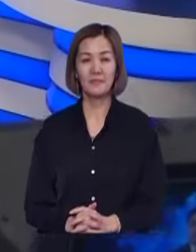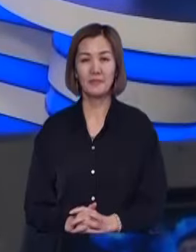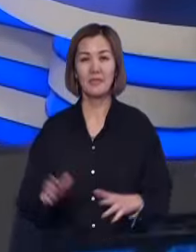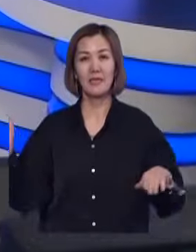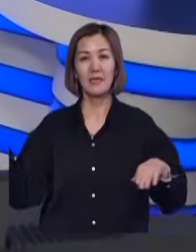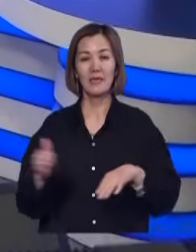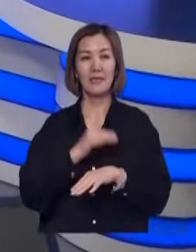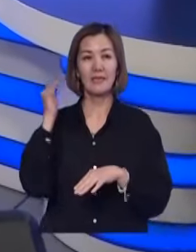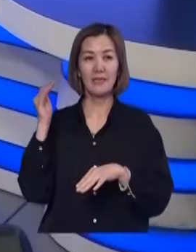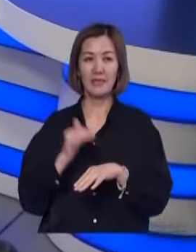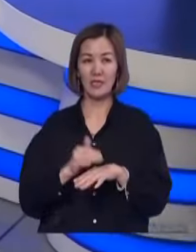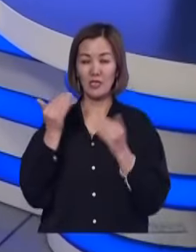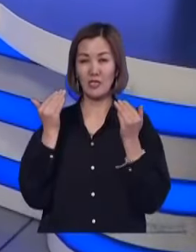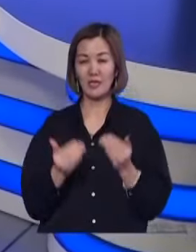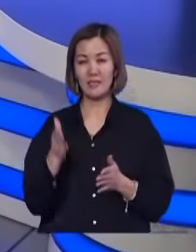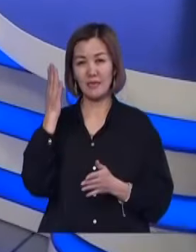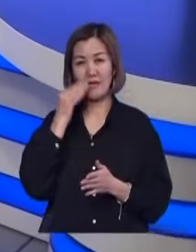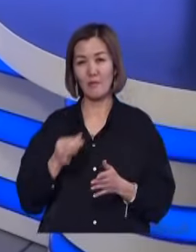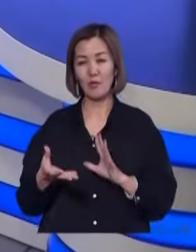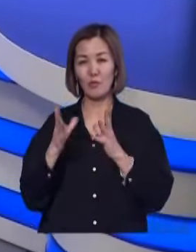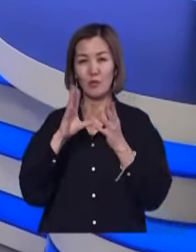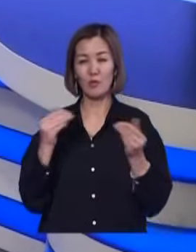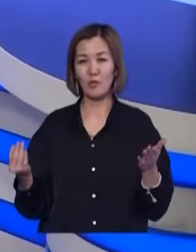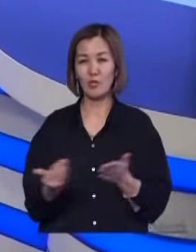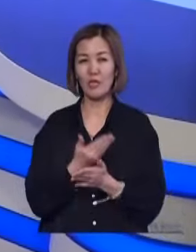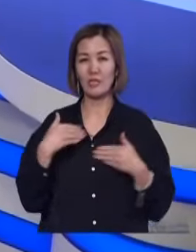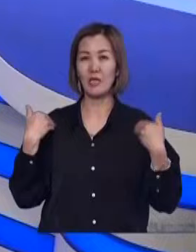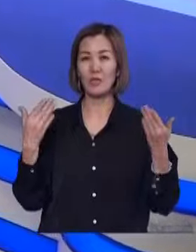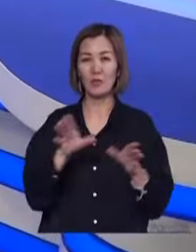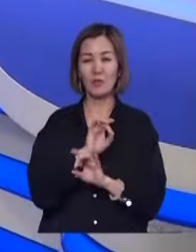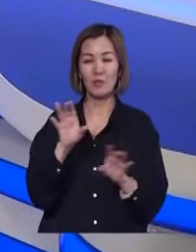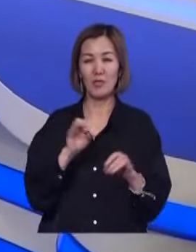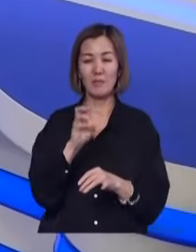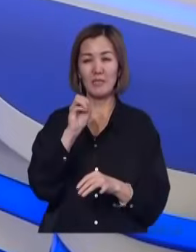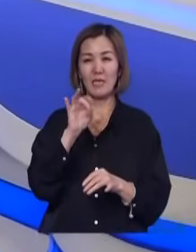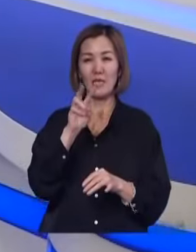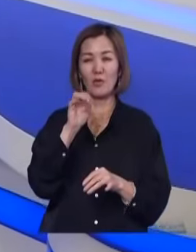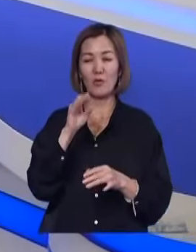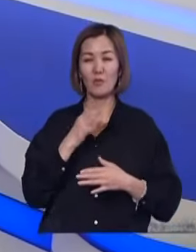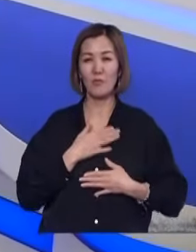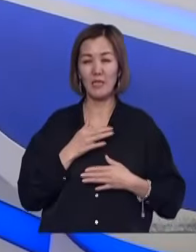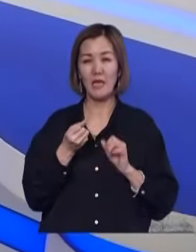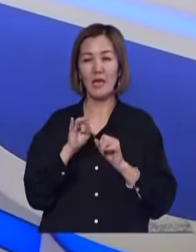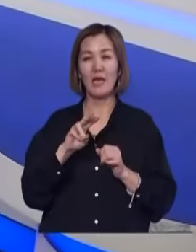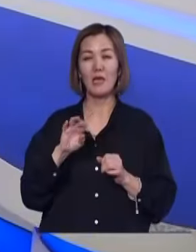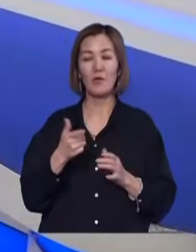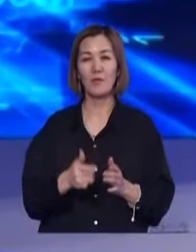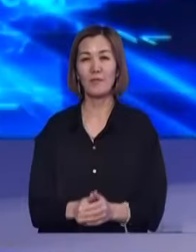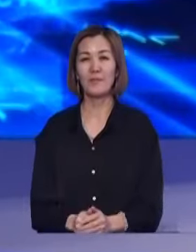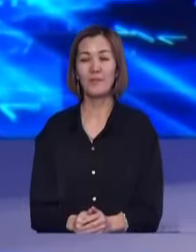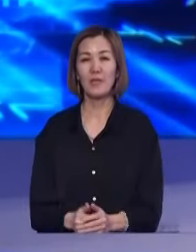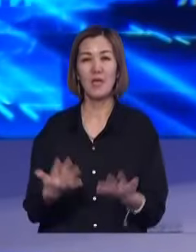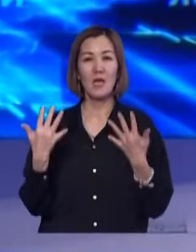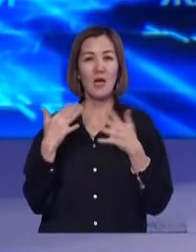Қайырлы кеш, қымбатты көрермен, тікелей эфирде Алматы облысының қорытынды жаңалықтары студияда Ернұр Медет, сурда аудармада Айгүл Жұмашқызы.